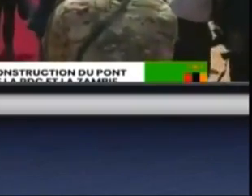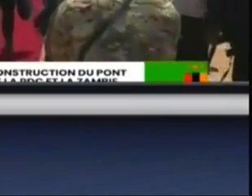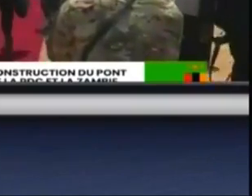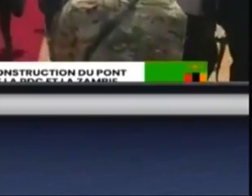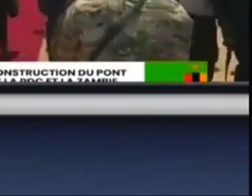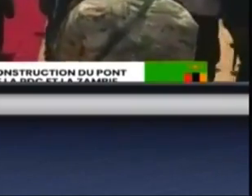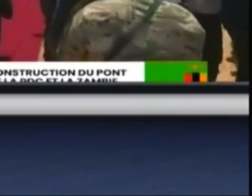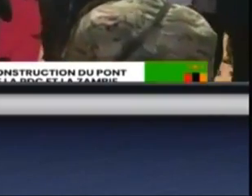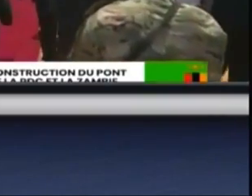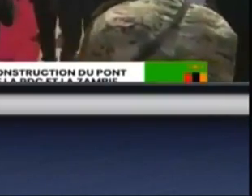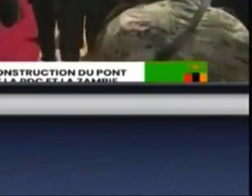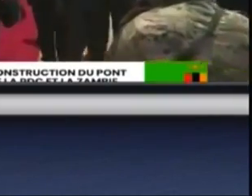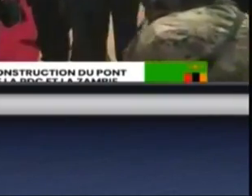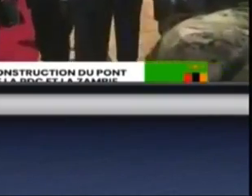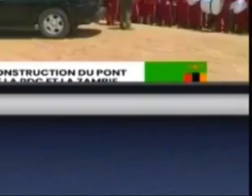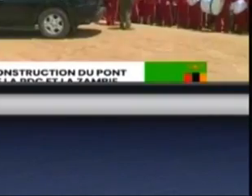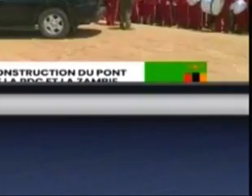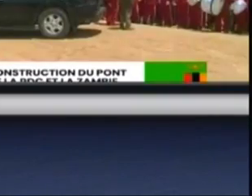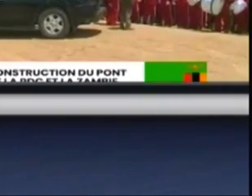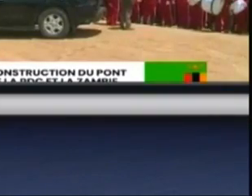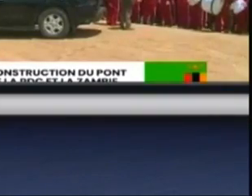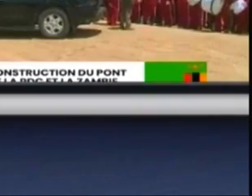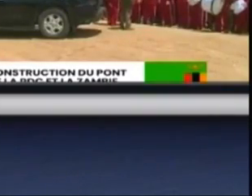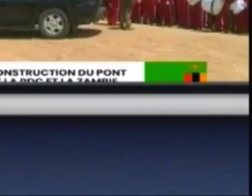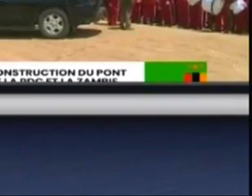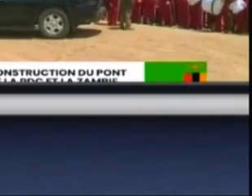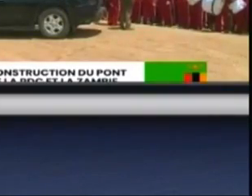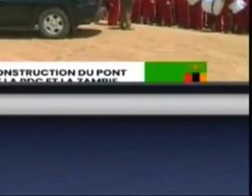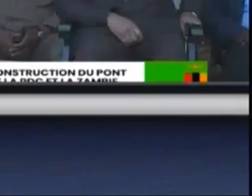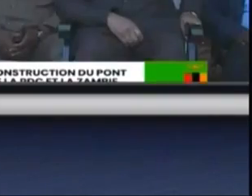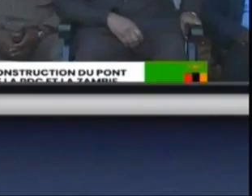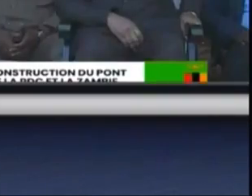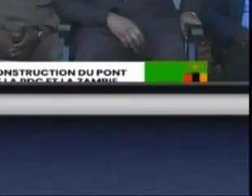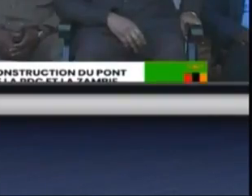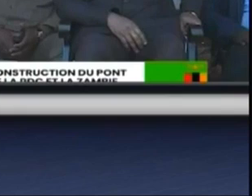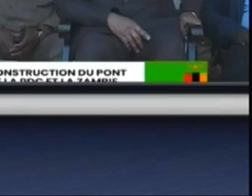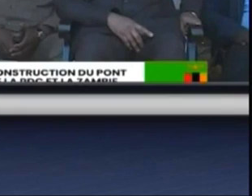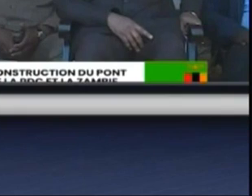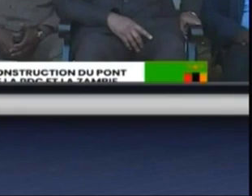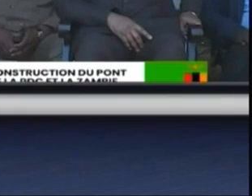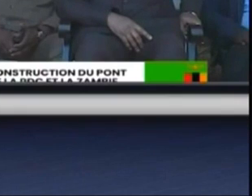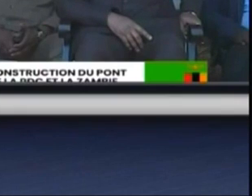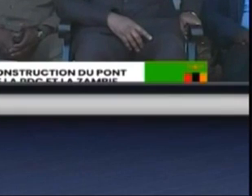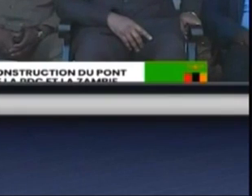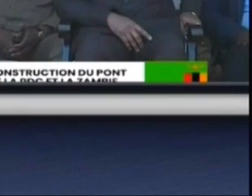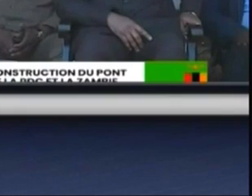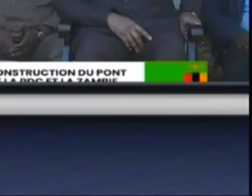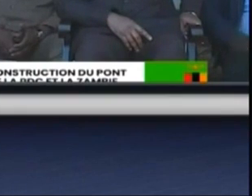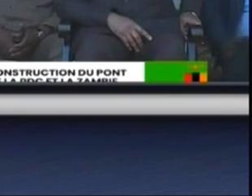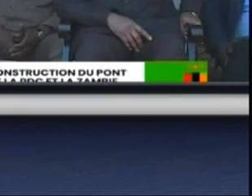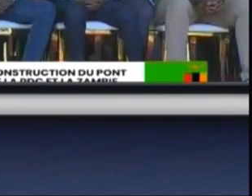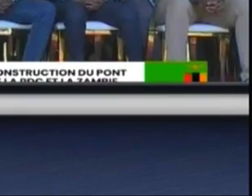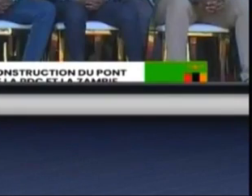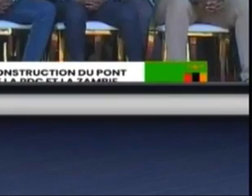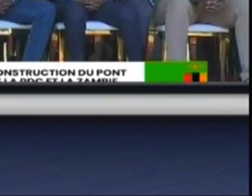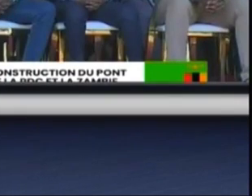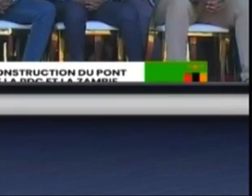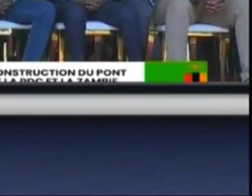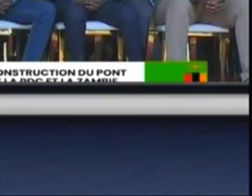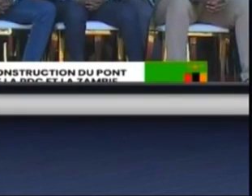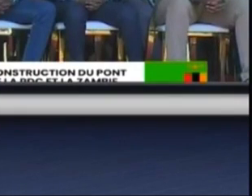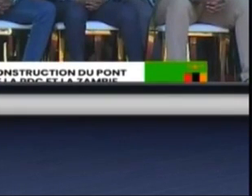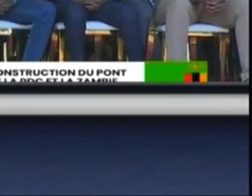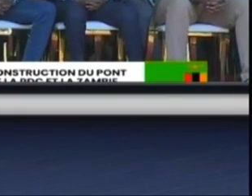sur la rivière Luapula, située entre l'RDC et la Zambie, qui aura une distance de 345 mètres de largeur. Ces travaux de construction vont